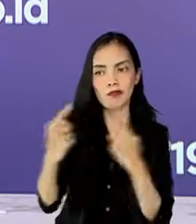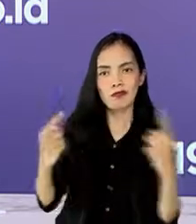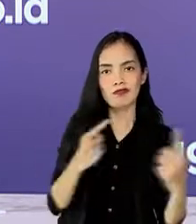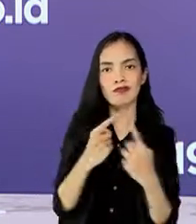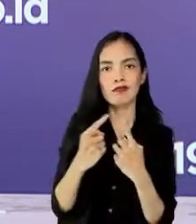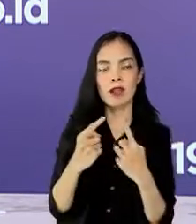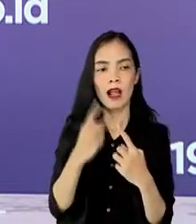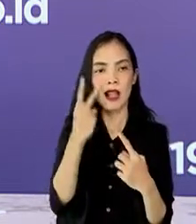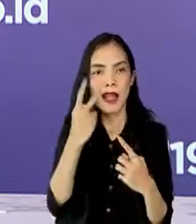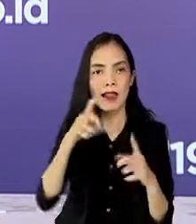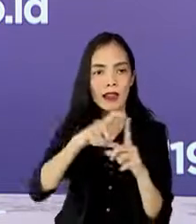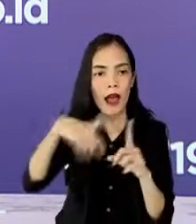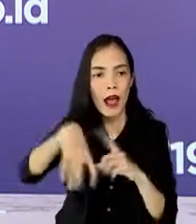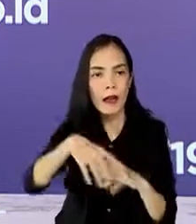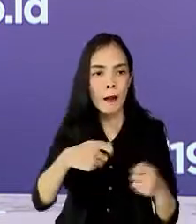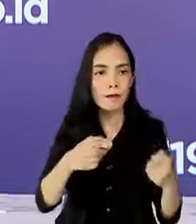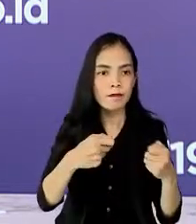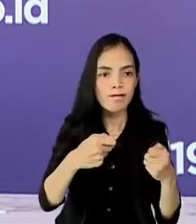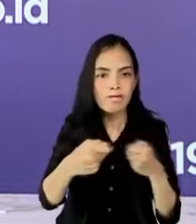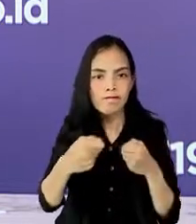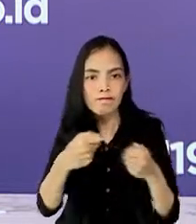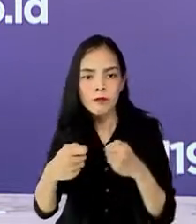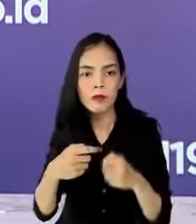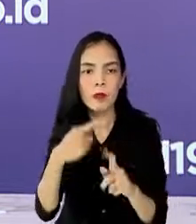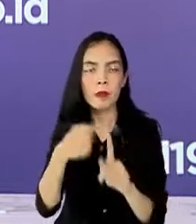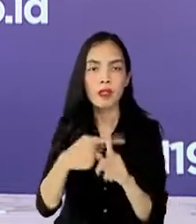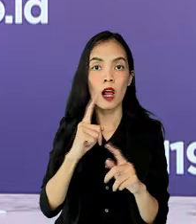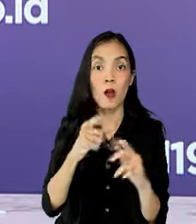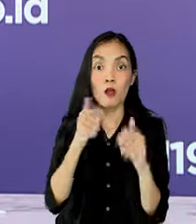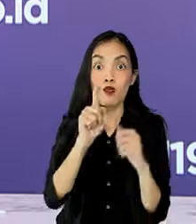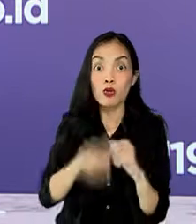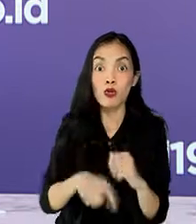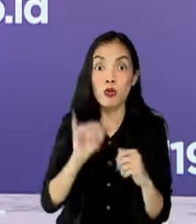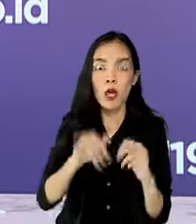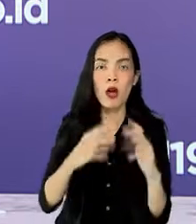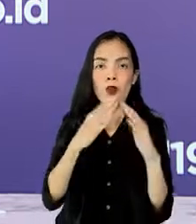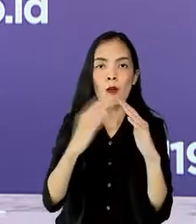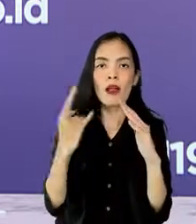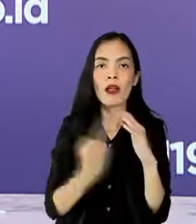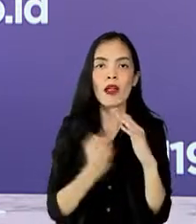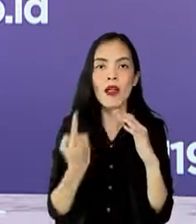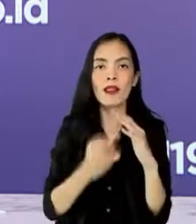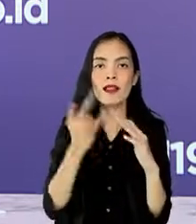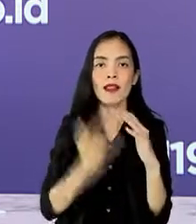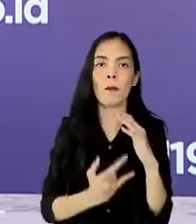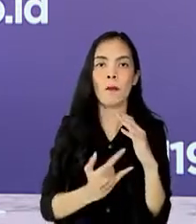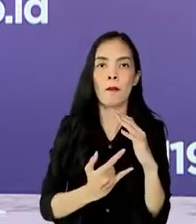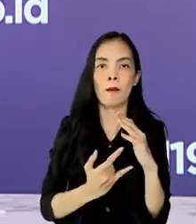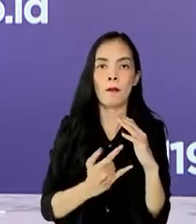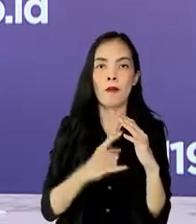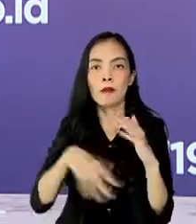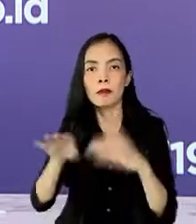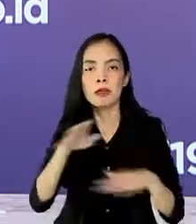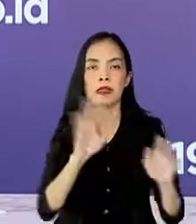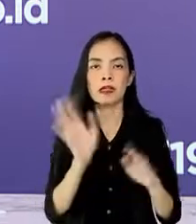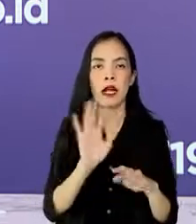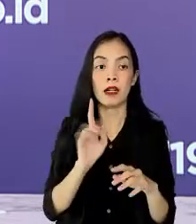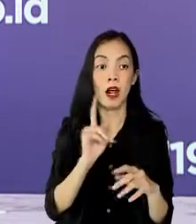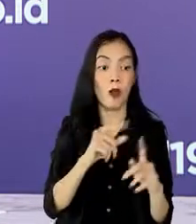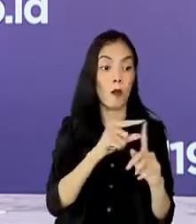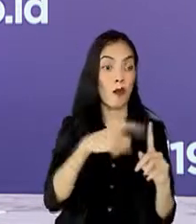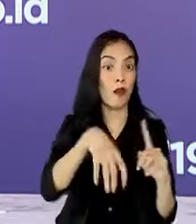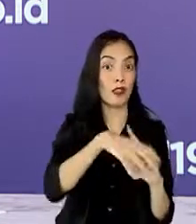mobilitas diwilayahnya masing-masing jika diperlukan kepada provinsi yang telah menunjukkan penurunan